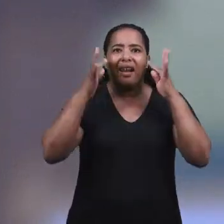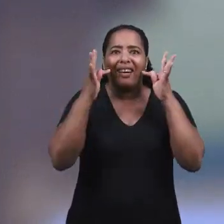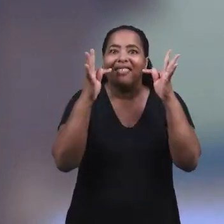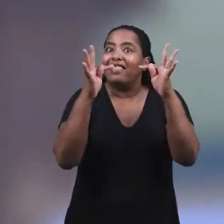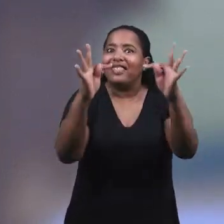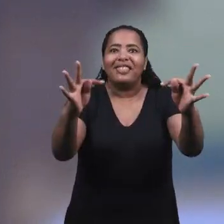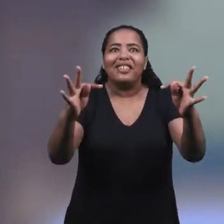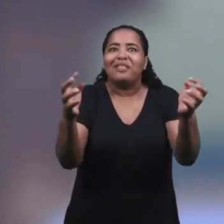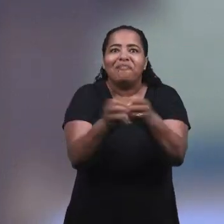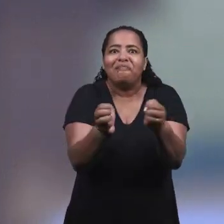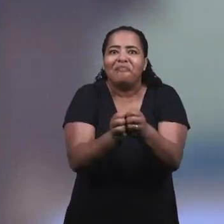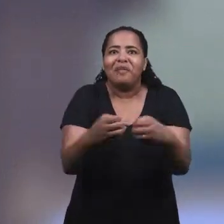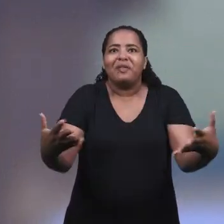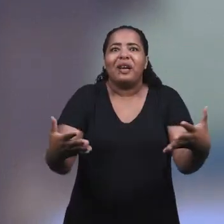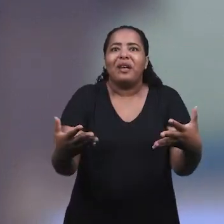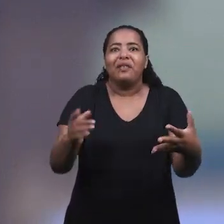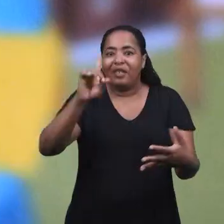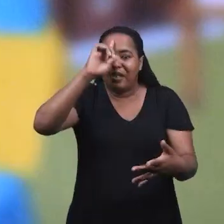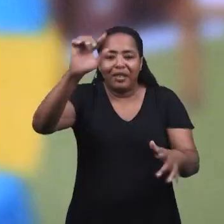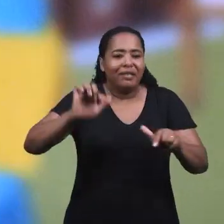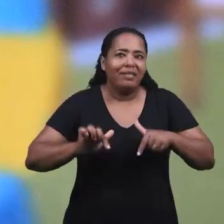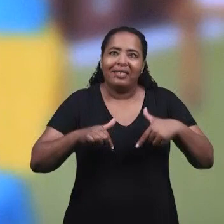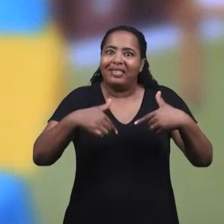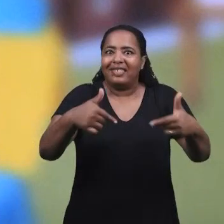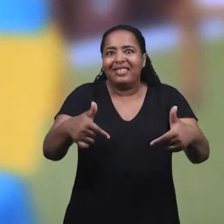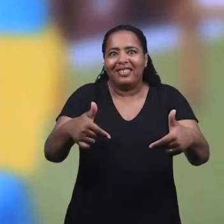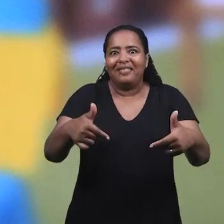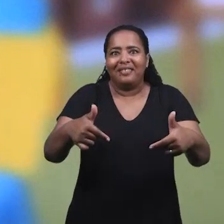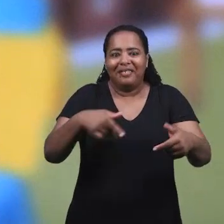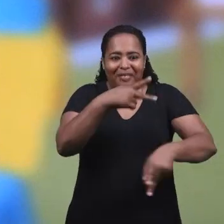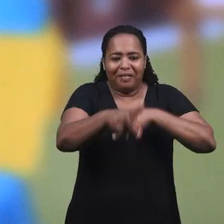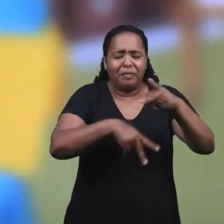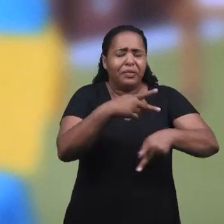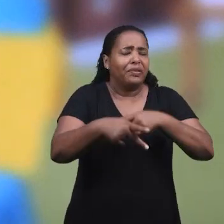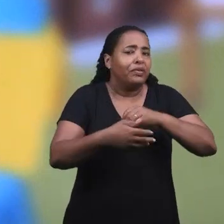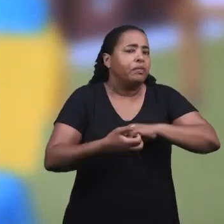merveille que Dieu avait fait ce jour-là. Et pour nous,